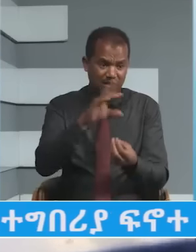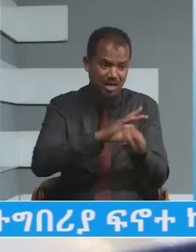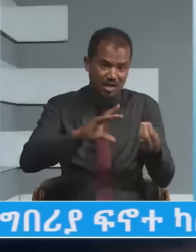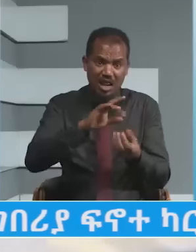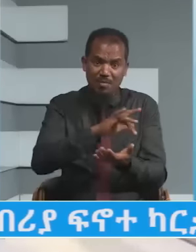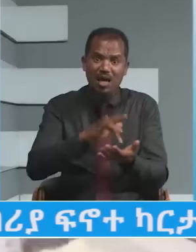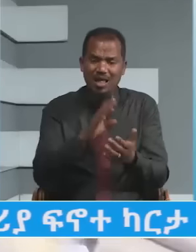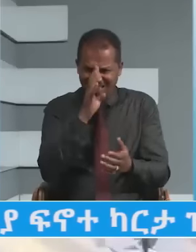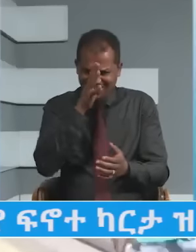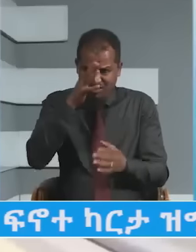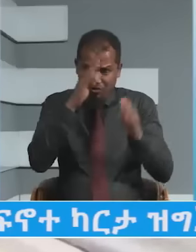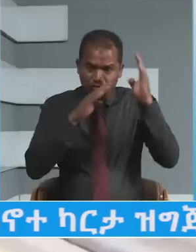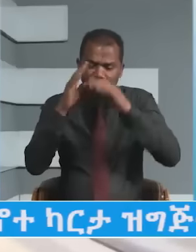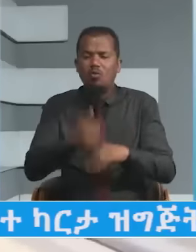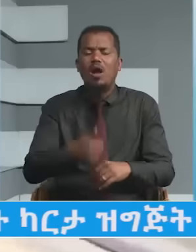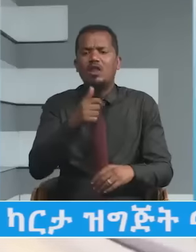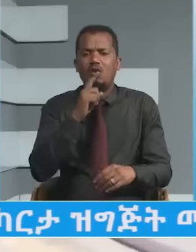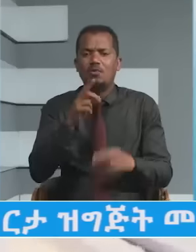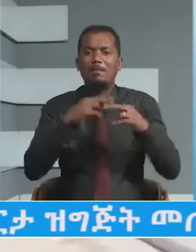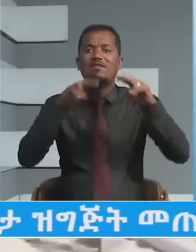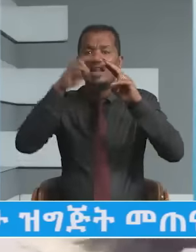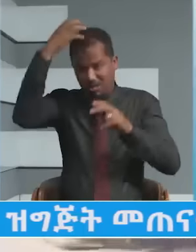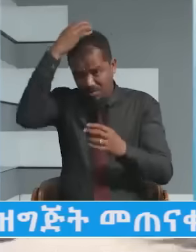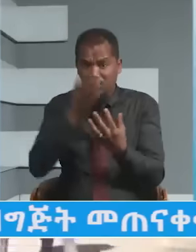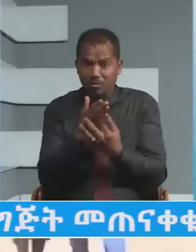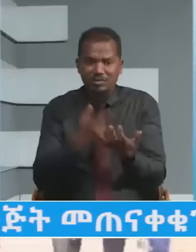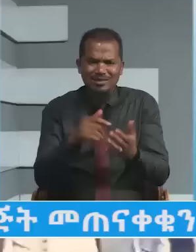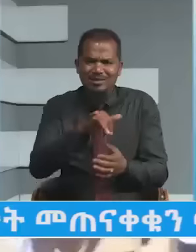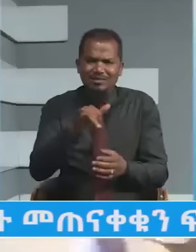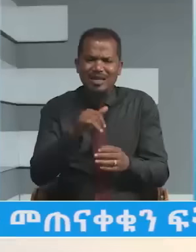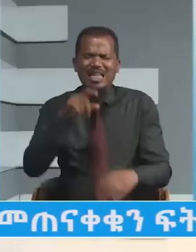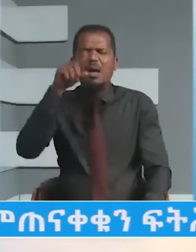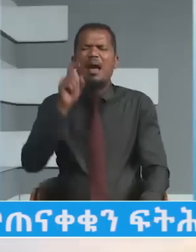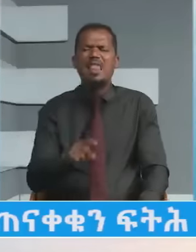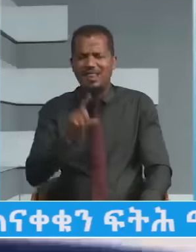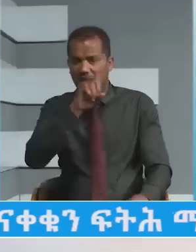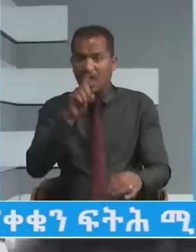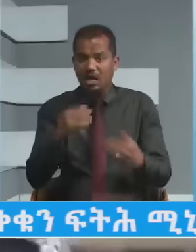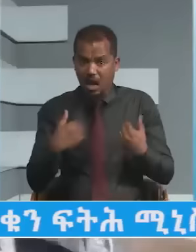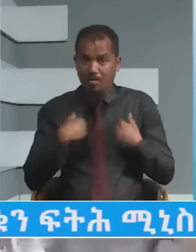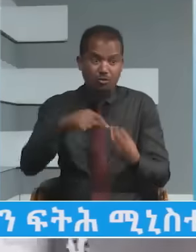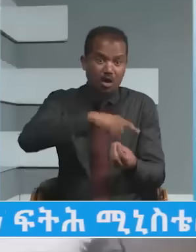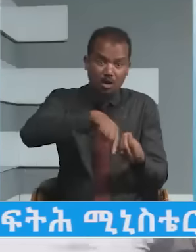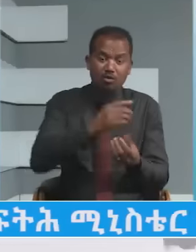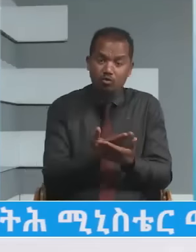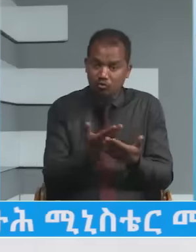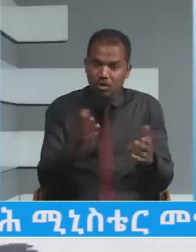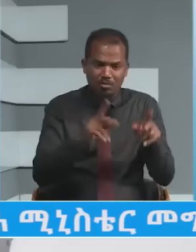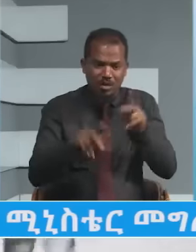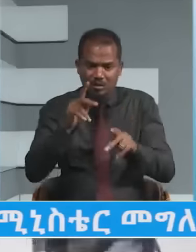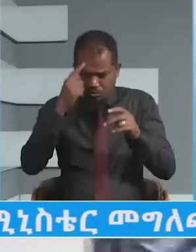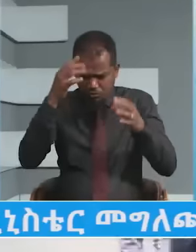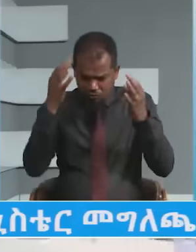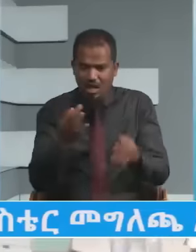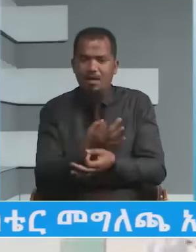በትግራይ ክልል መካከል የተፈጠረው ችግርም ዋነኛው ነው። በፌዴራል መንግስት በኩል እንዲህ አይነት የይገባኛል ጥያቄ ያለባቸው አካባቢዎች ጉዳይ